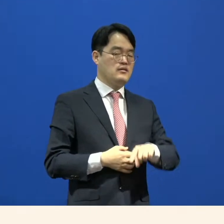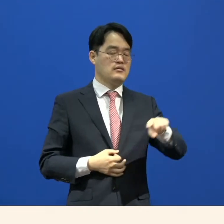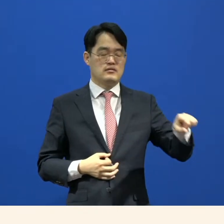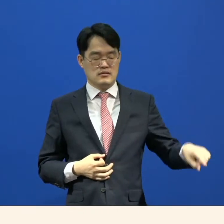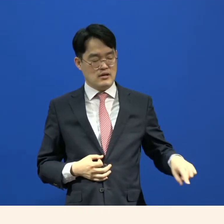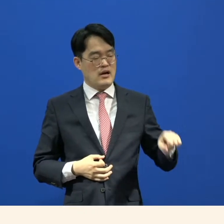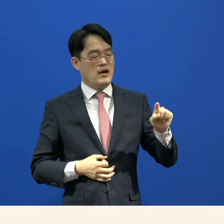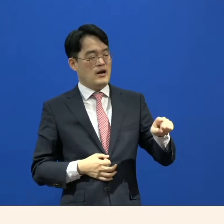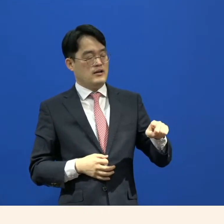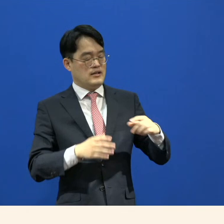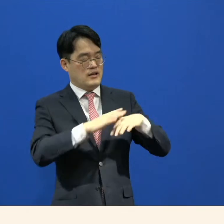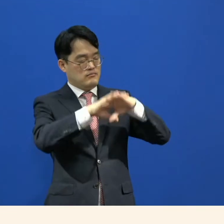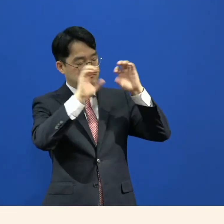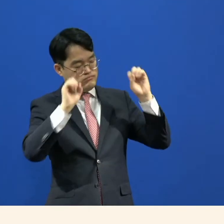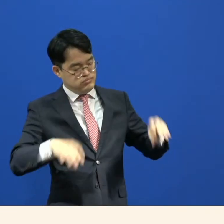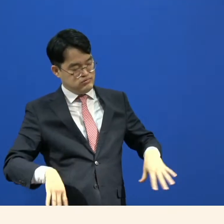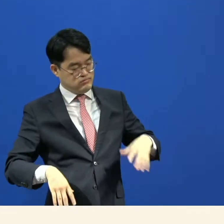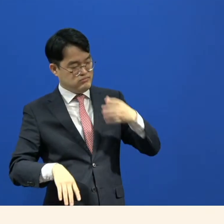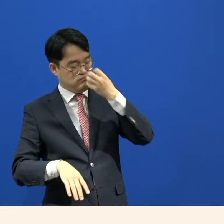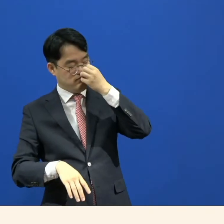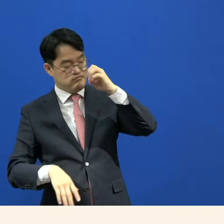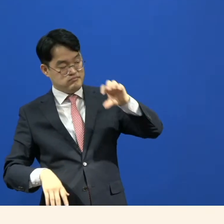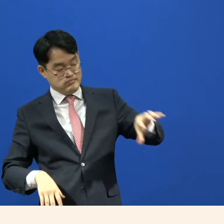거리로 삼으려고 하지 않는다는 거예요.